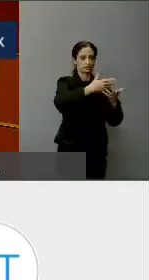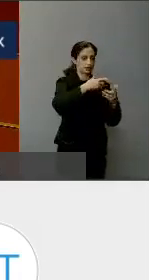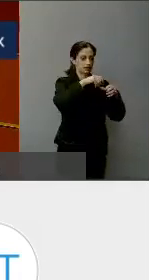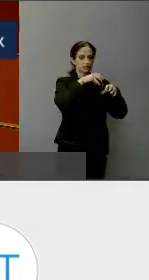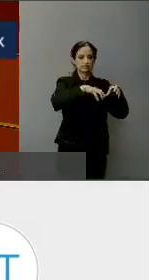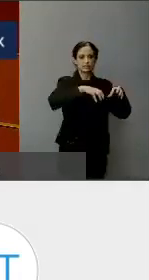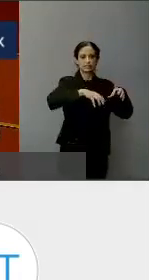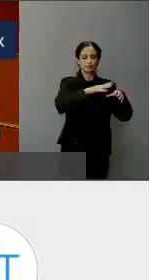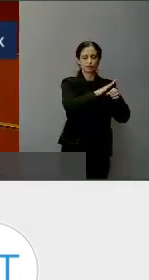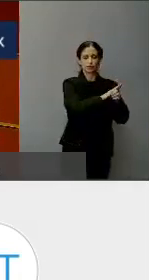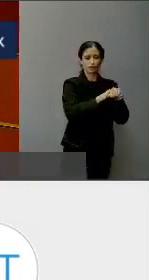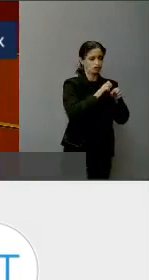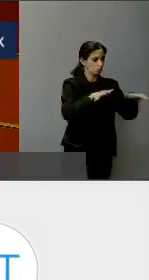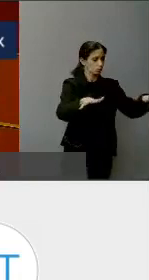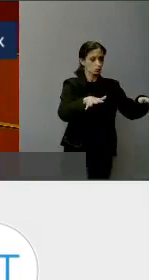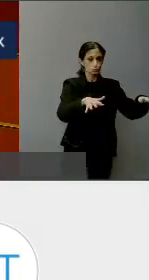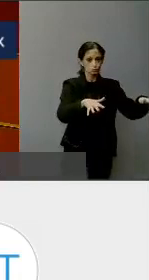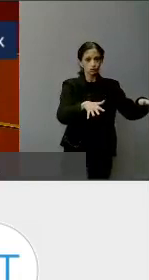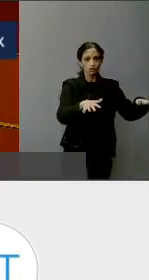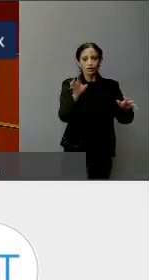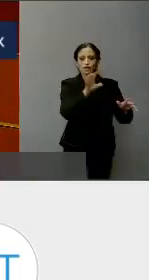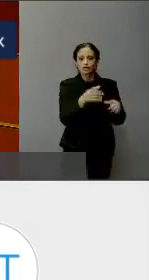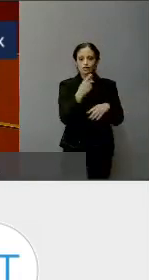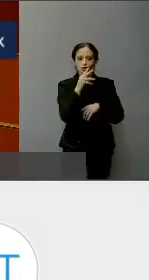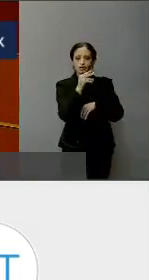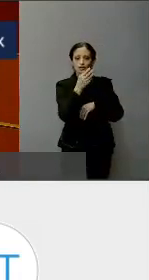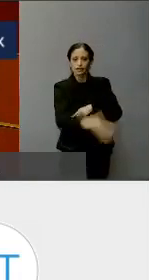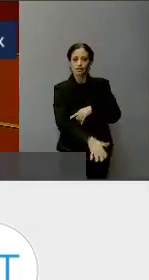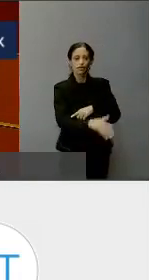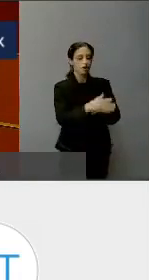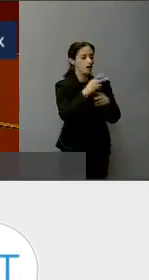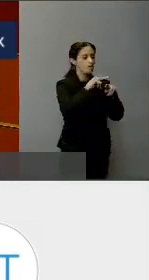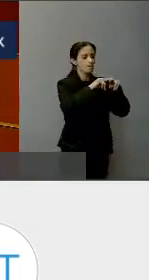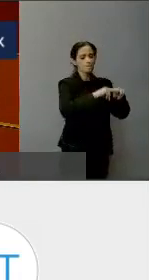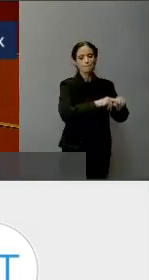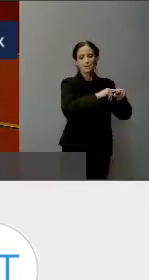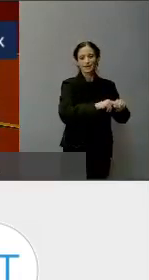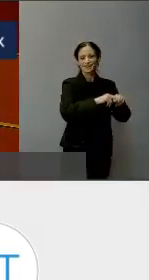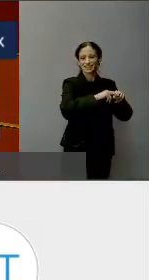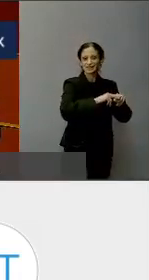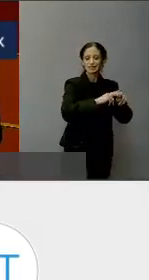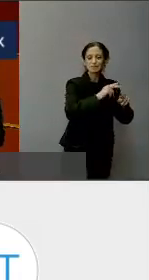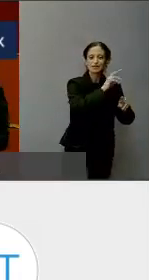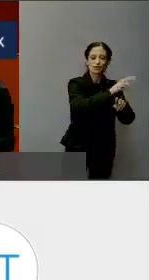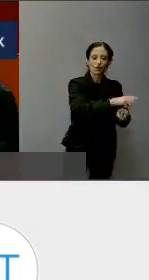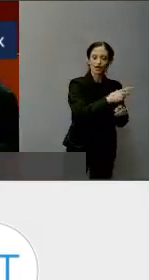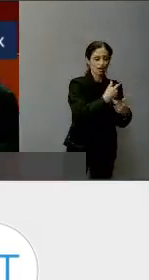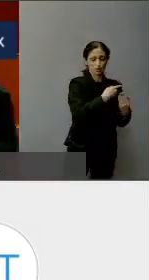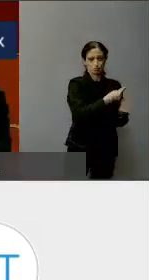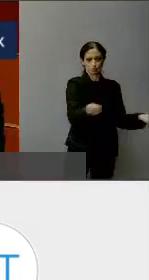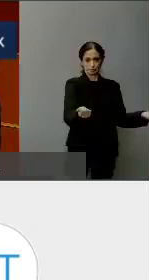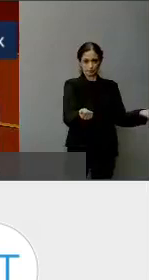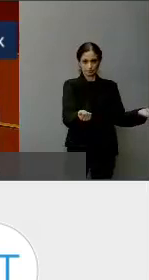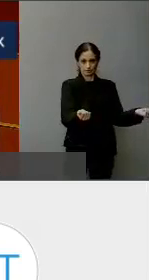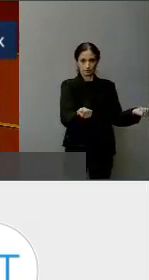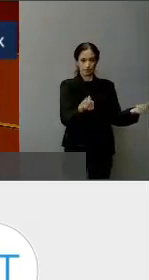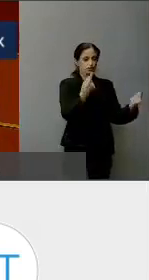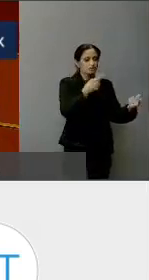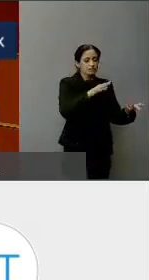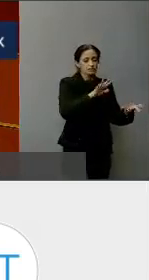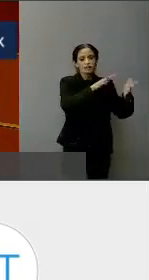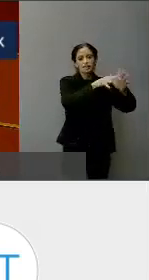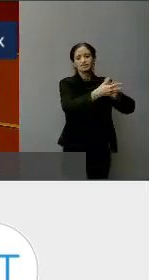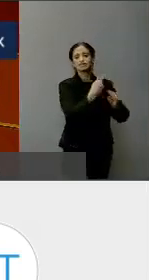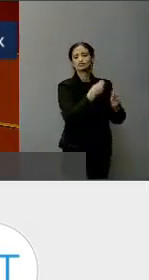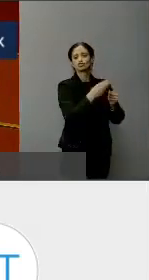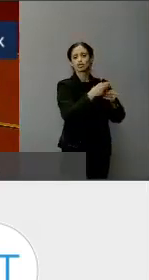detto anche la regione non c'è più il mantenimento della zona agricola non ci sono più i corridoi paesaggistici questa una colata di cemento che arriva soprattutto vicino